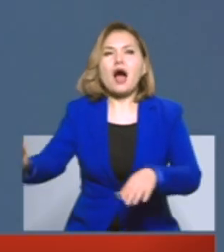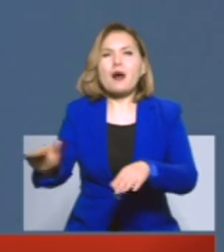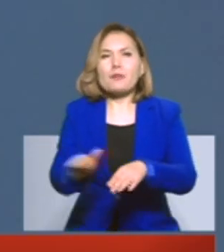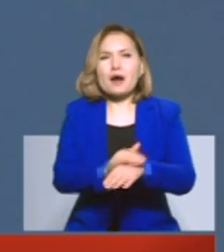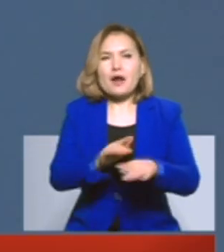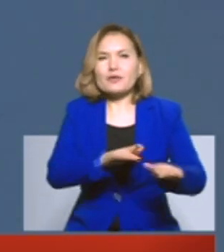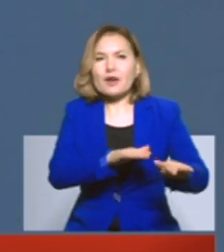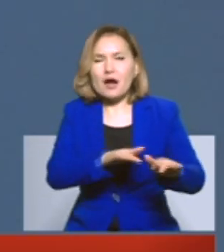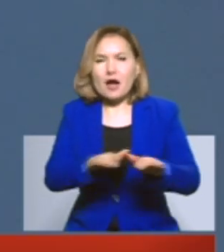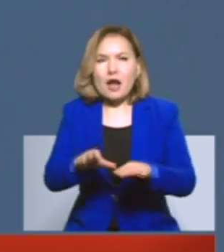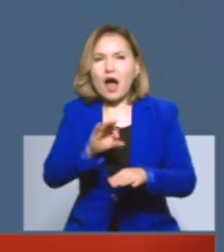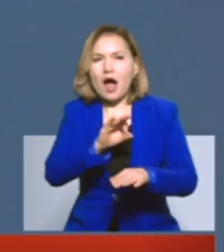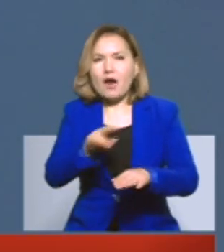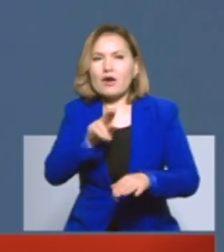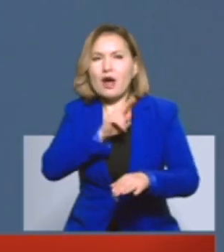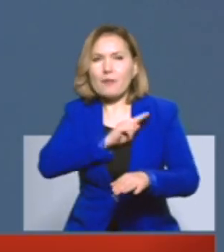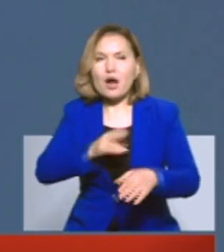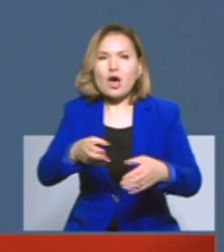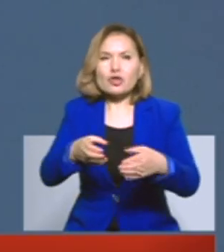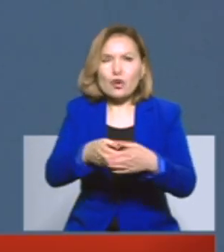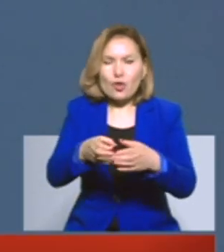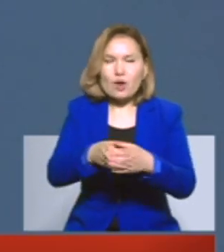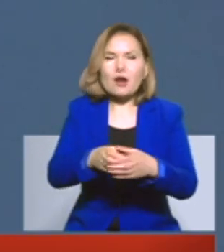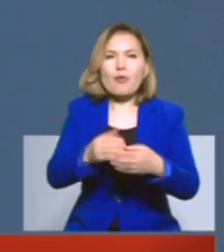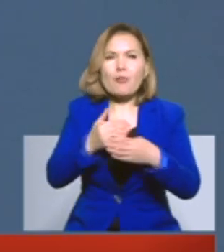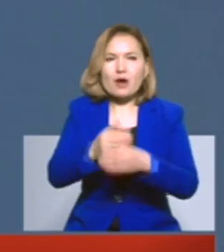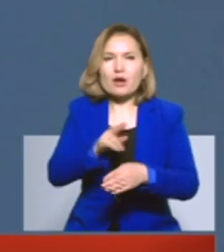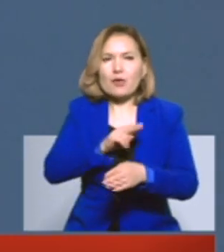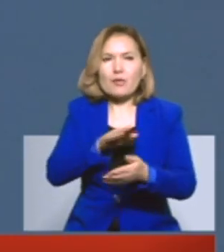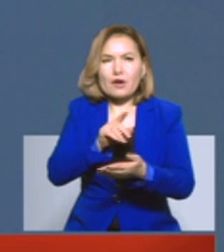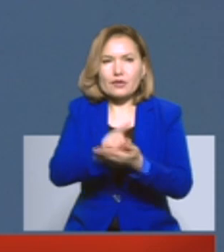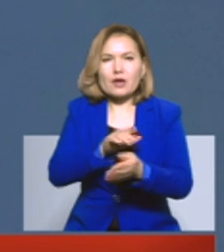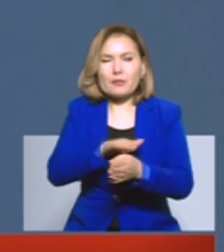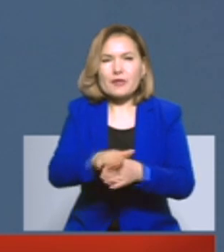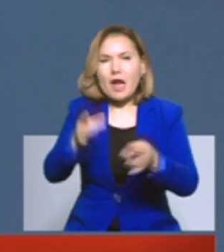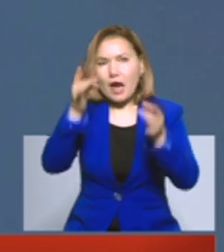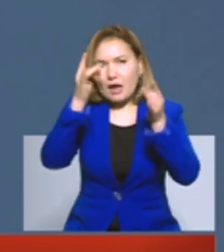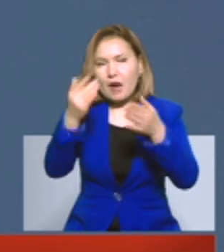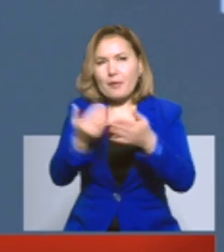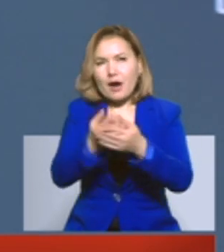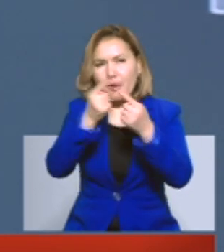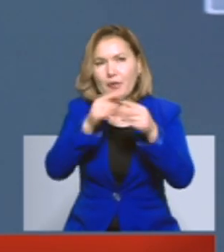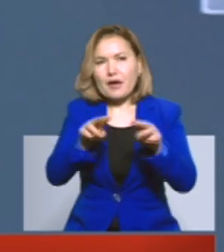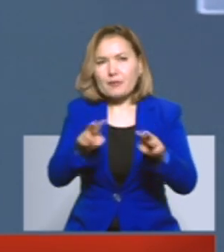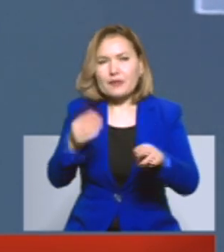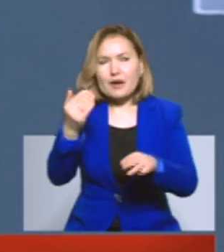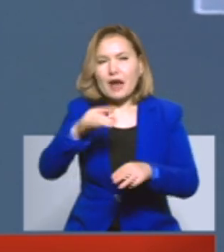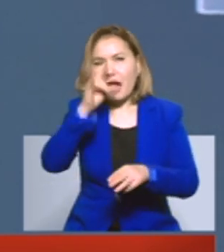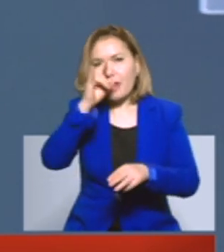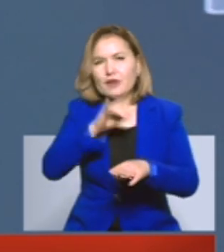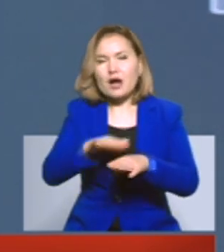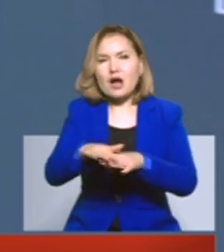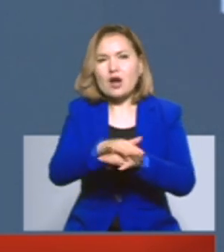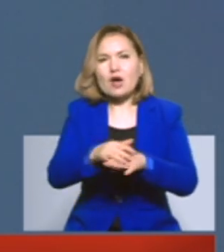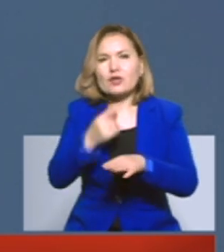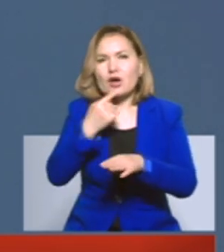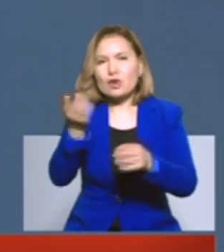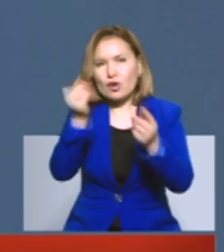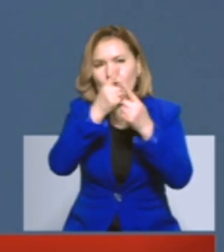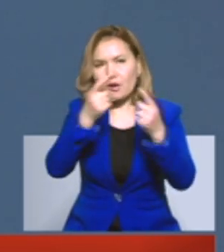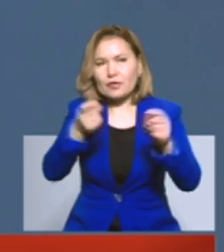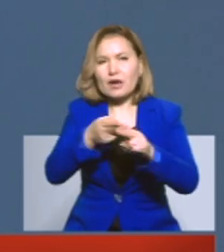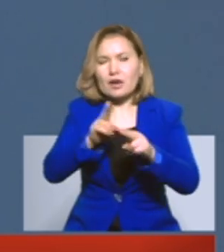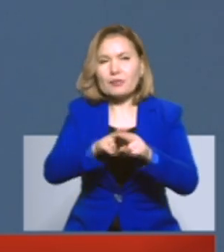Қайырымдылық шараларын ресми жұмыс істейтін қорлар арқылы жүргізген дұрыс. Мәдениет және ақпарат министрі Аида Балаева Қазақстан халқына үндеу